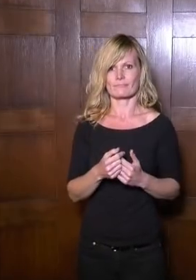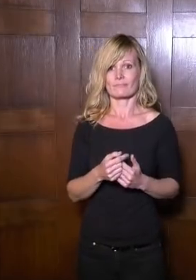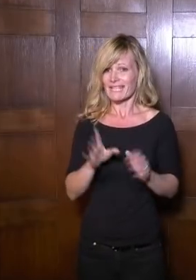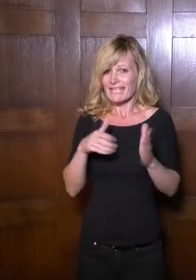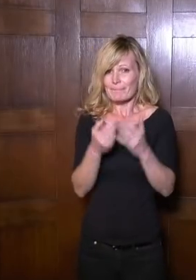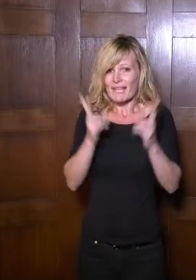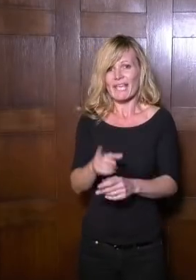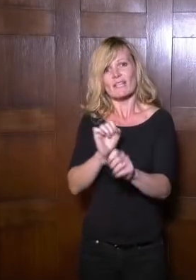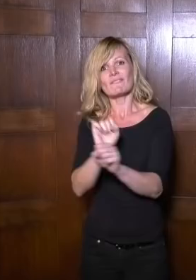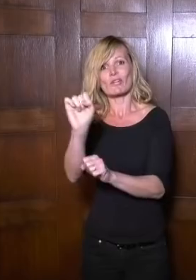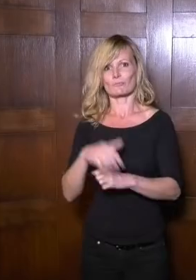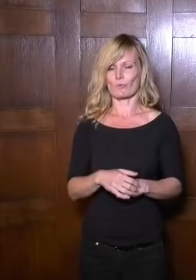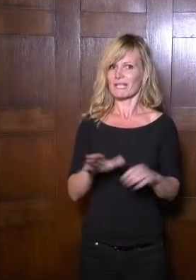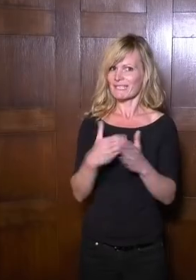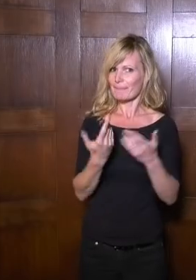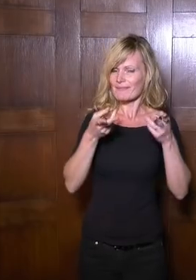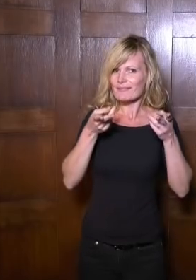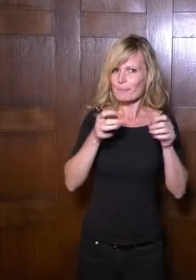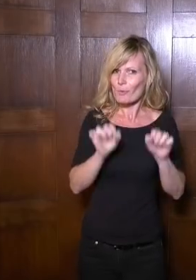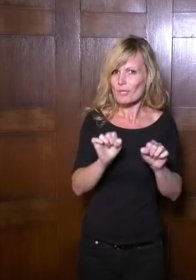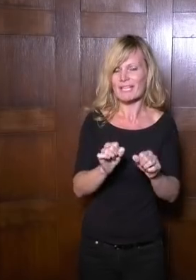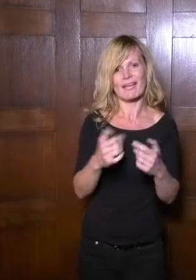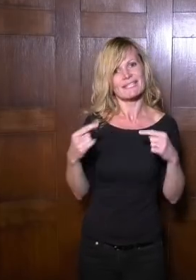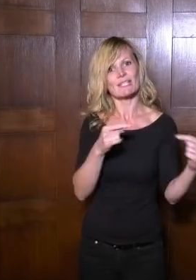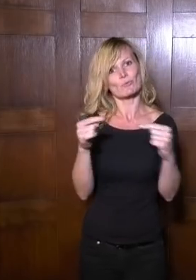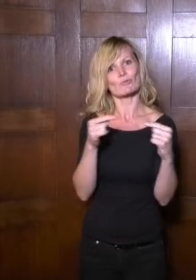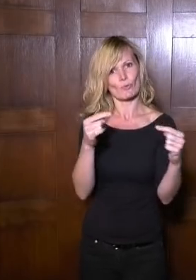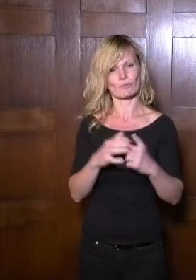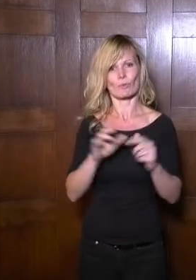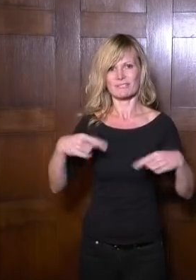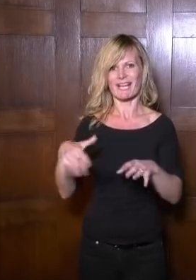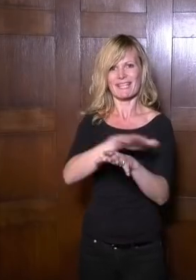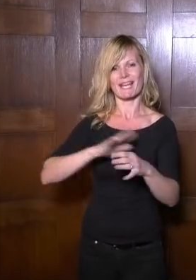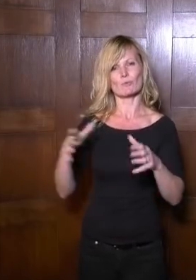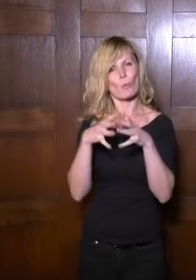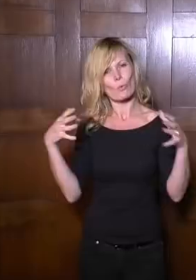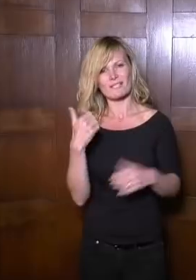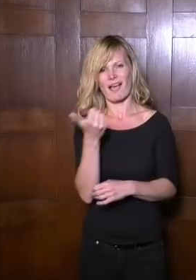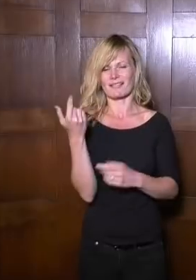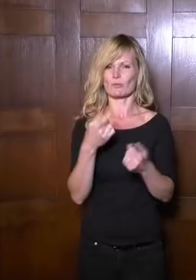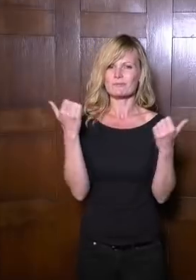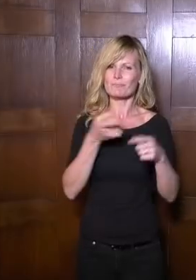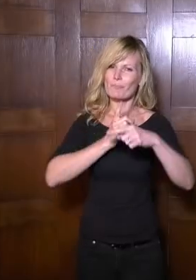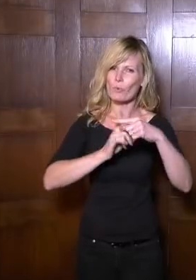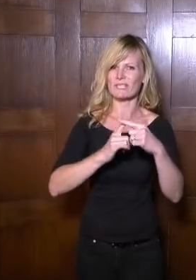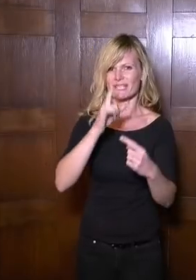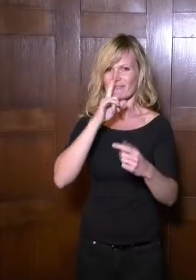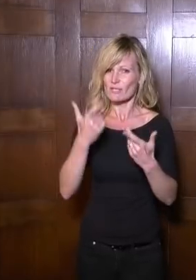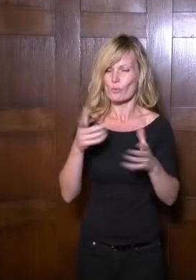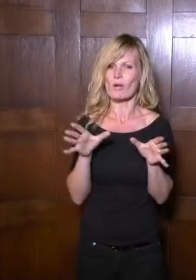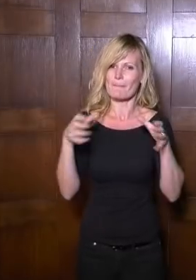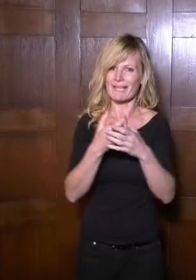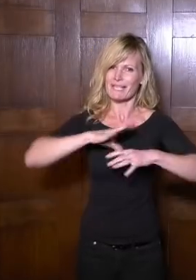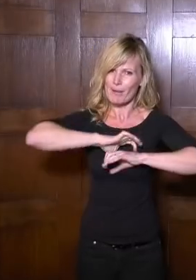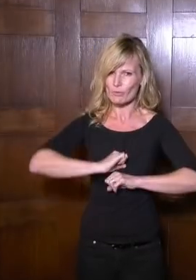wir haben die Möglichkeit zu diskutieren. Und dieses Land wird dann ein großartiges und positives sein, wenn man das genauso miteinander